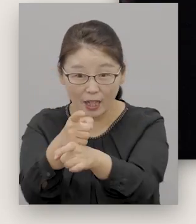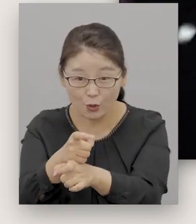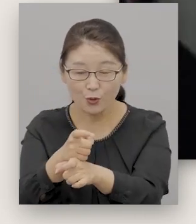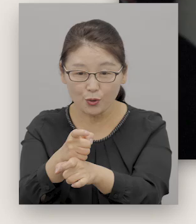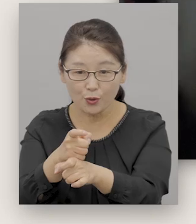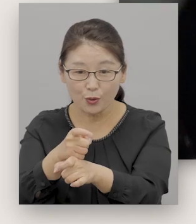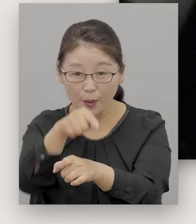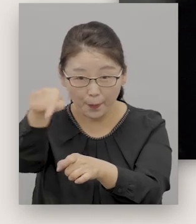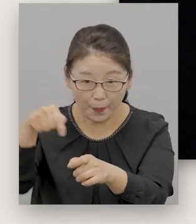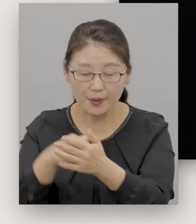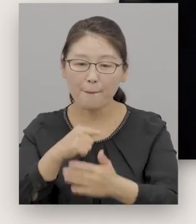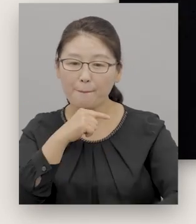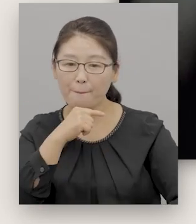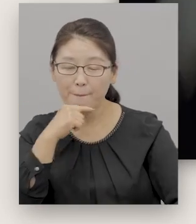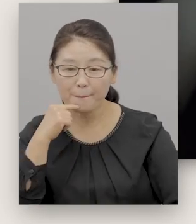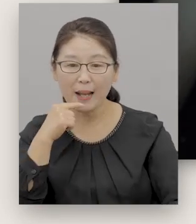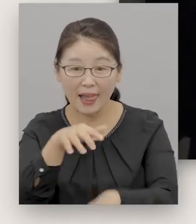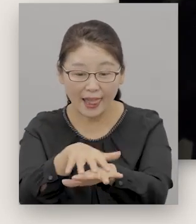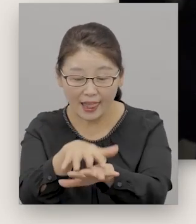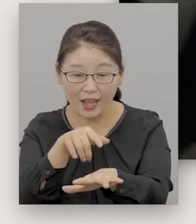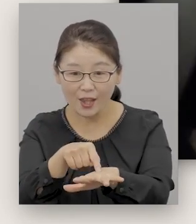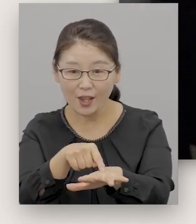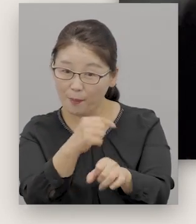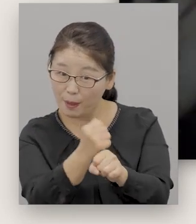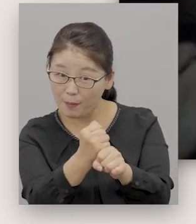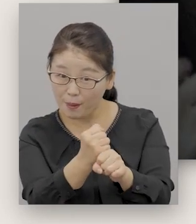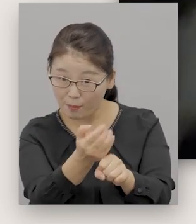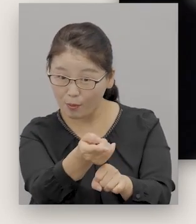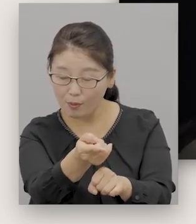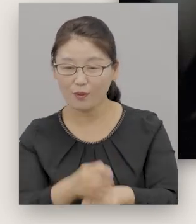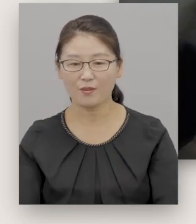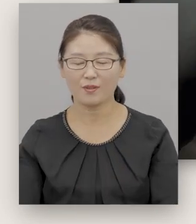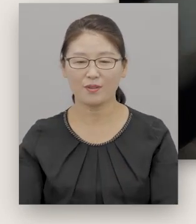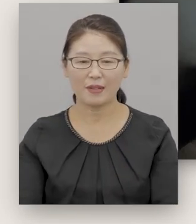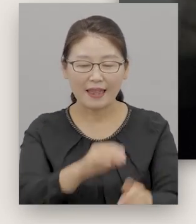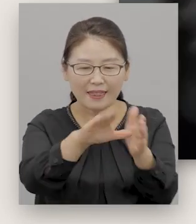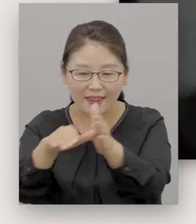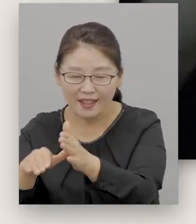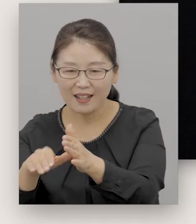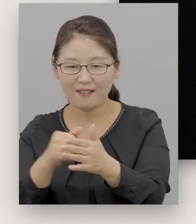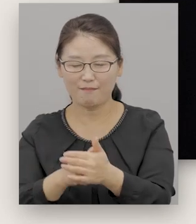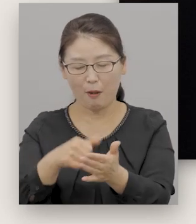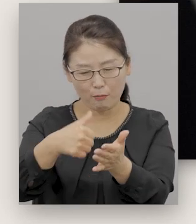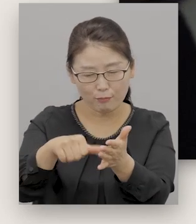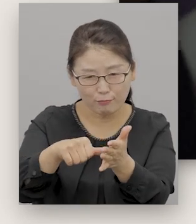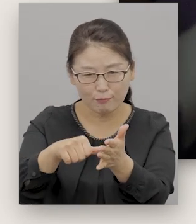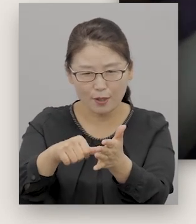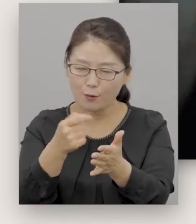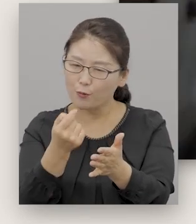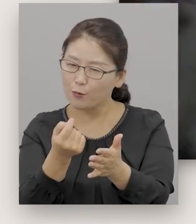천으로 이렇게 처리된 걸 보실 수 있으세요. 시기에 따라 복제되던 그런 아이템들이 조금씩 변하게 되니까, 그런